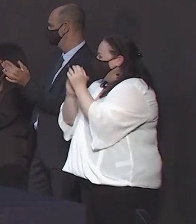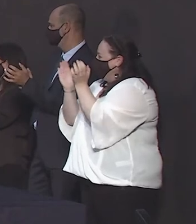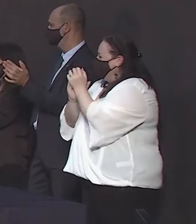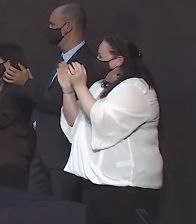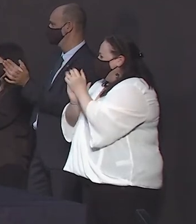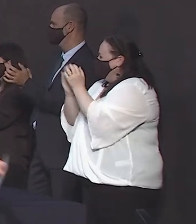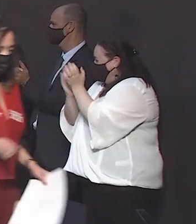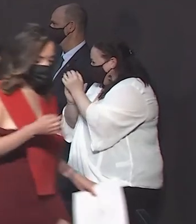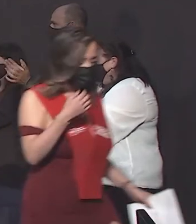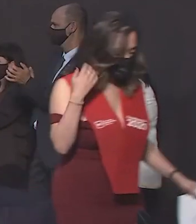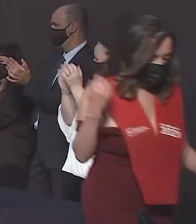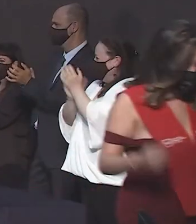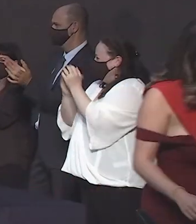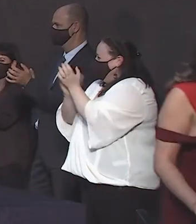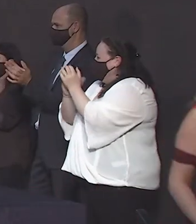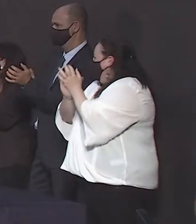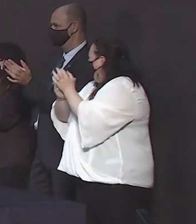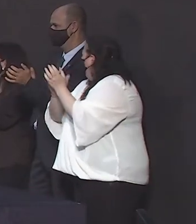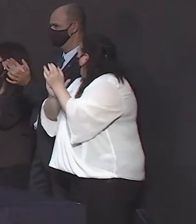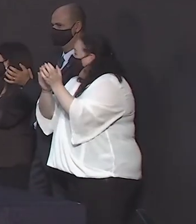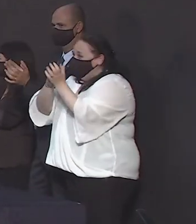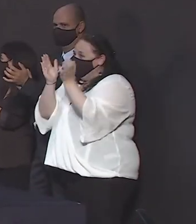Roger Las Heras Gómez.